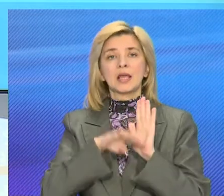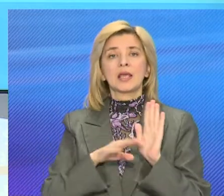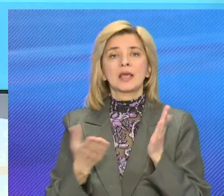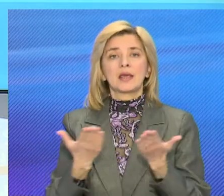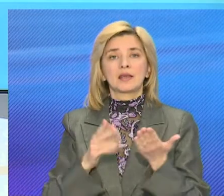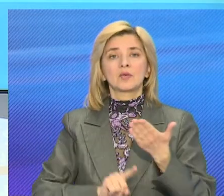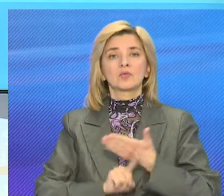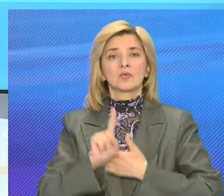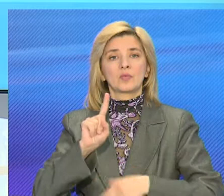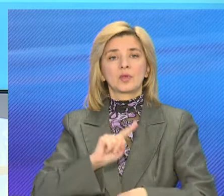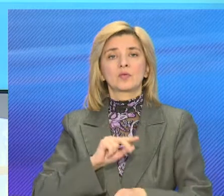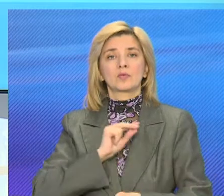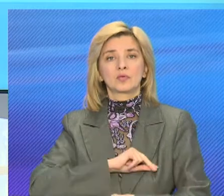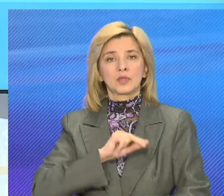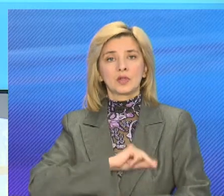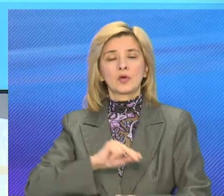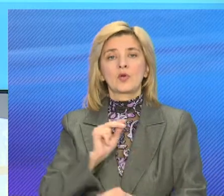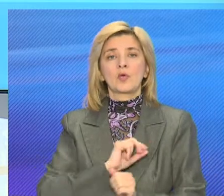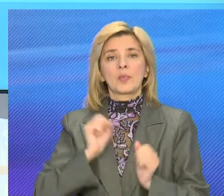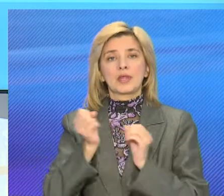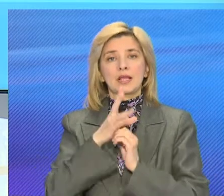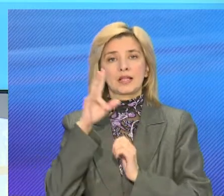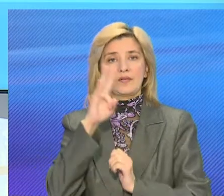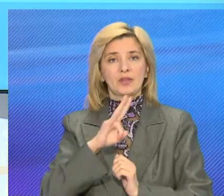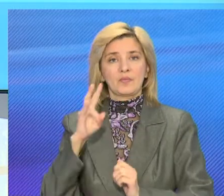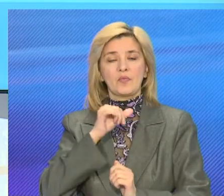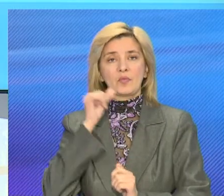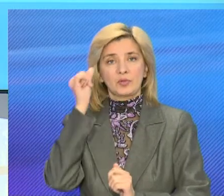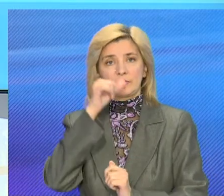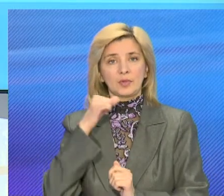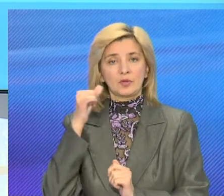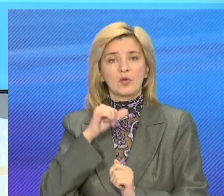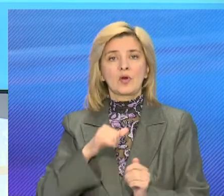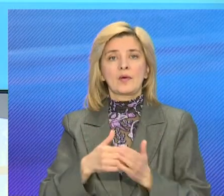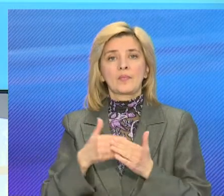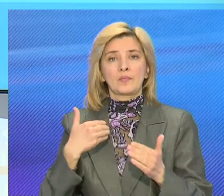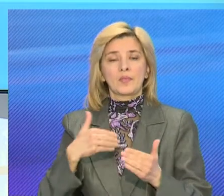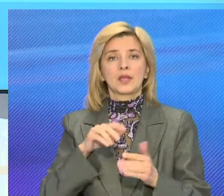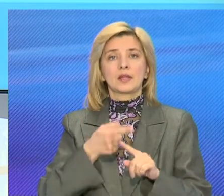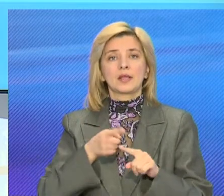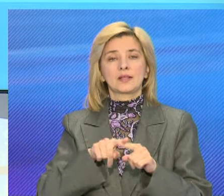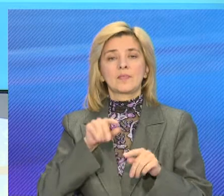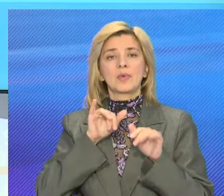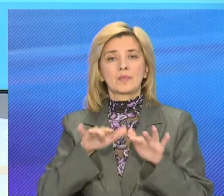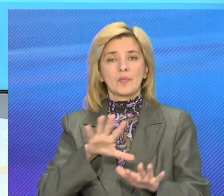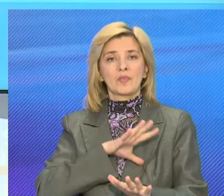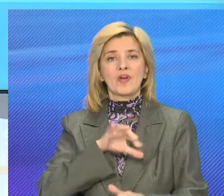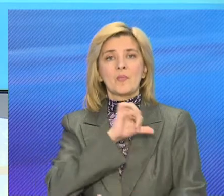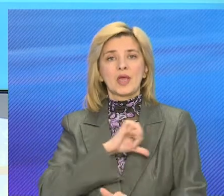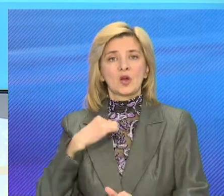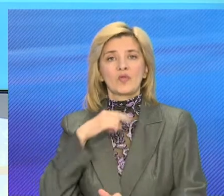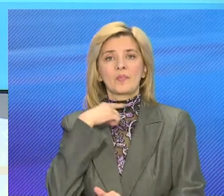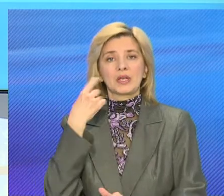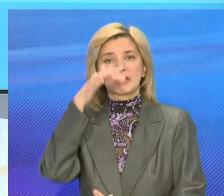лістапада мінулага года. Напередодні мероприемства пройшли у Могилевской, Брестской, Витебской и Гомельской областях. Удел у них приняли больше